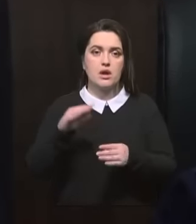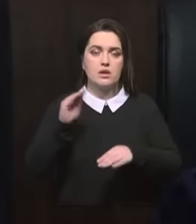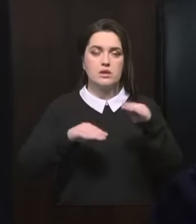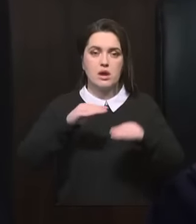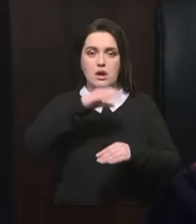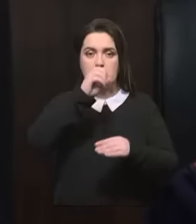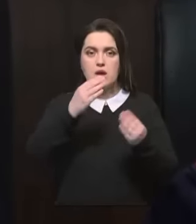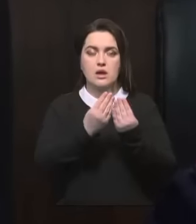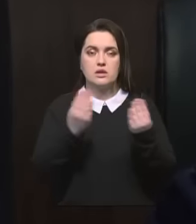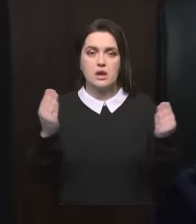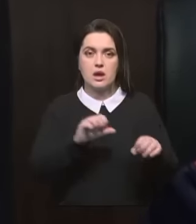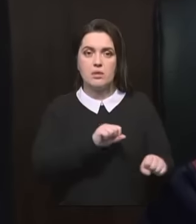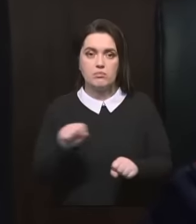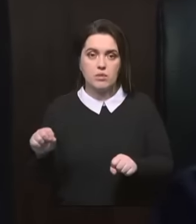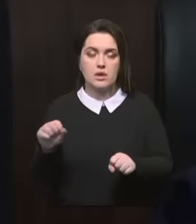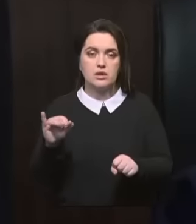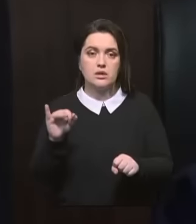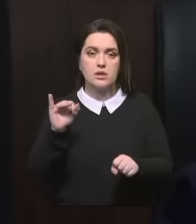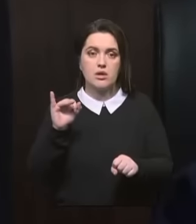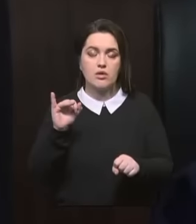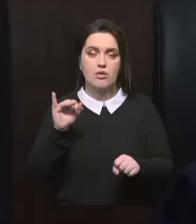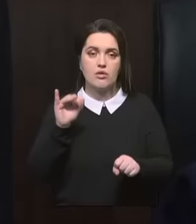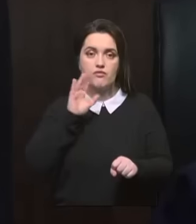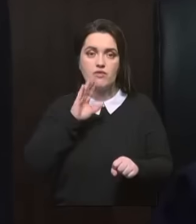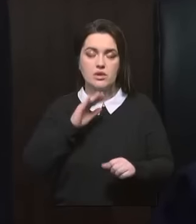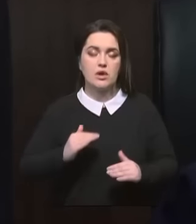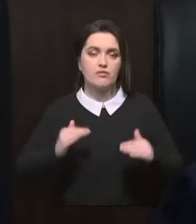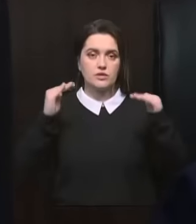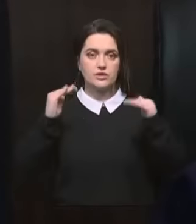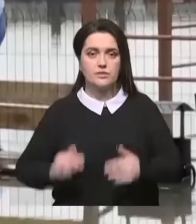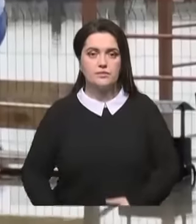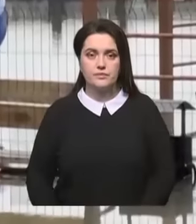И, во-вторых, вода оказалась выше уровня.